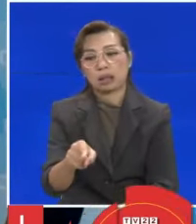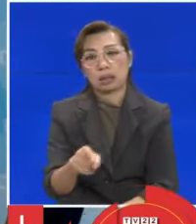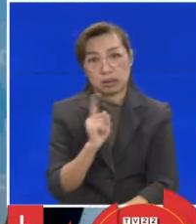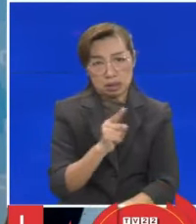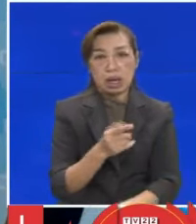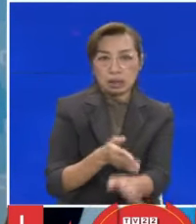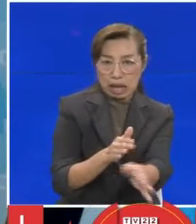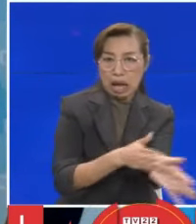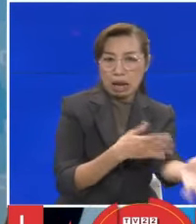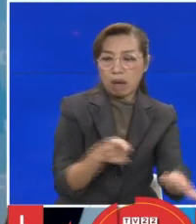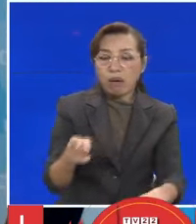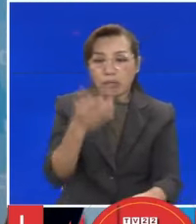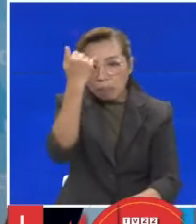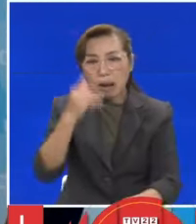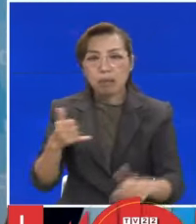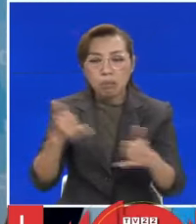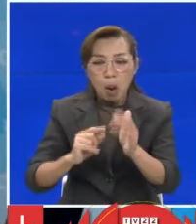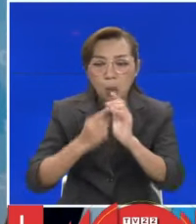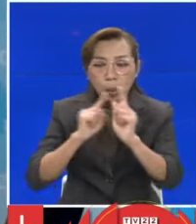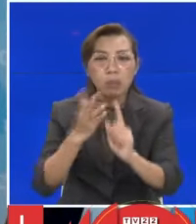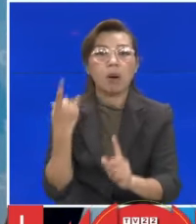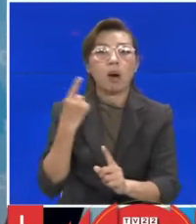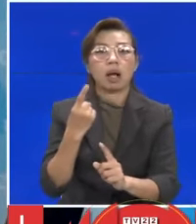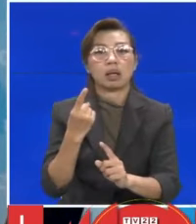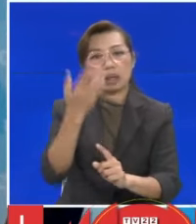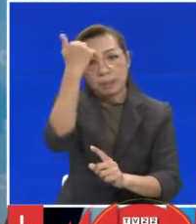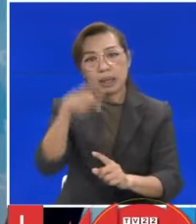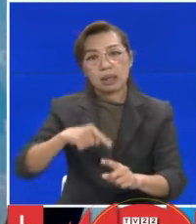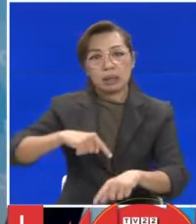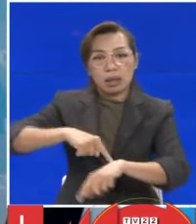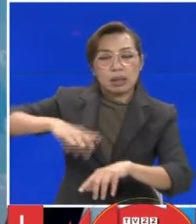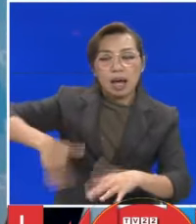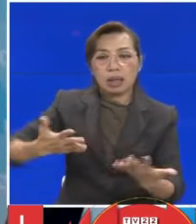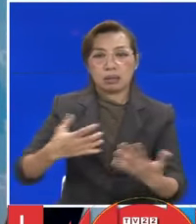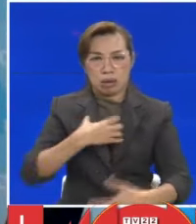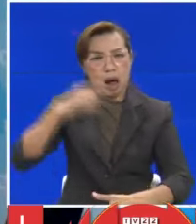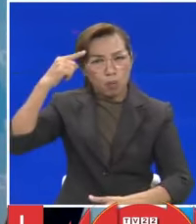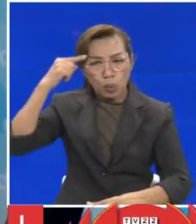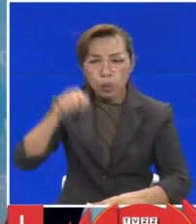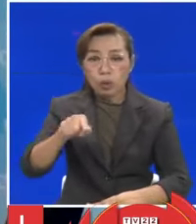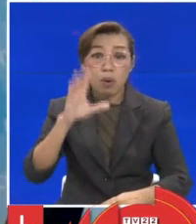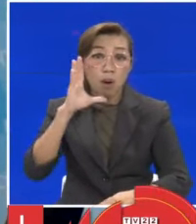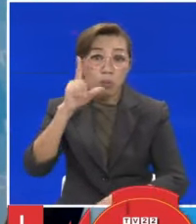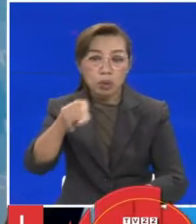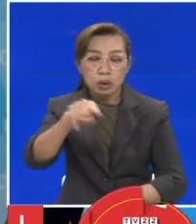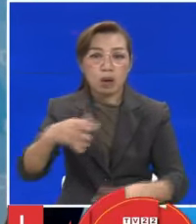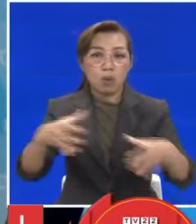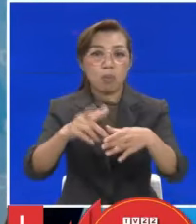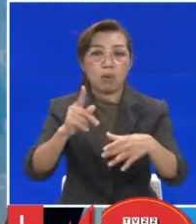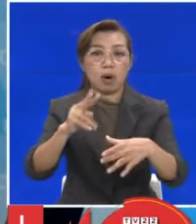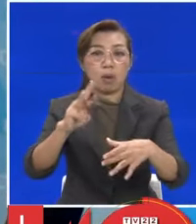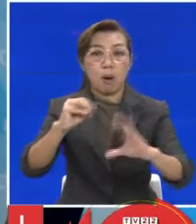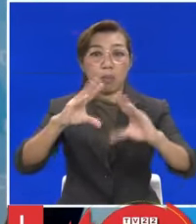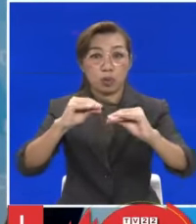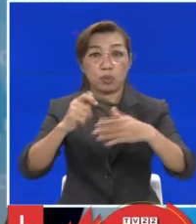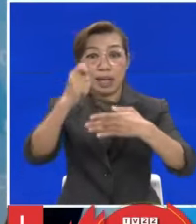ขึ้นหลายวันรัฐบาลเพิ่งจะมาคุยกันเมื่อวานนี้นะคะและคุณราเมศถึงขั้นบอกอยากจะรู้เหมือนกันเดี๋ยวพรุ่งนี้ประชุมครม.วันอัง